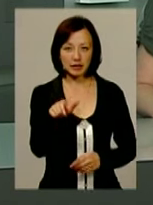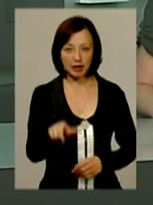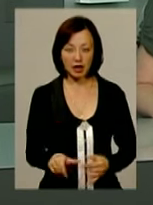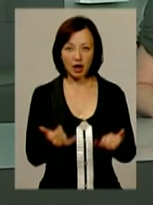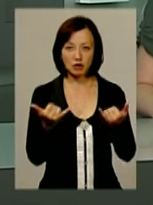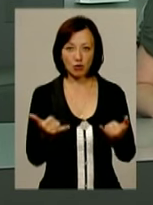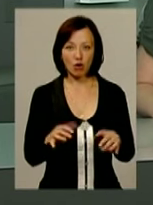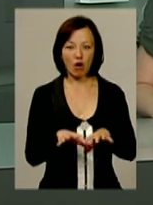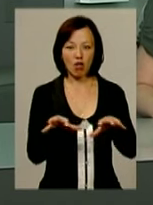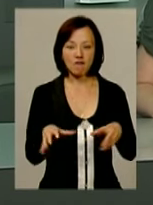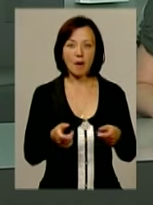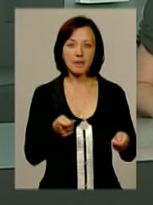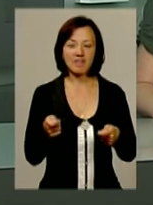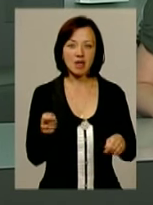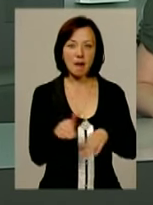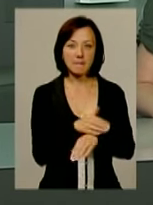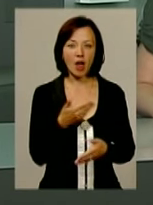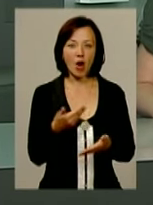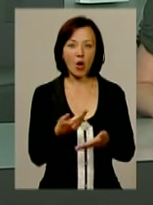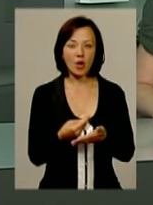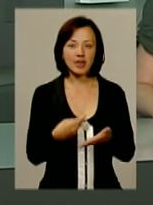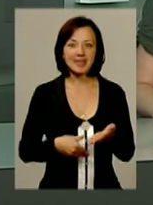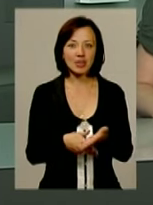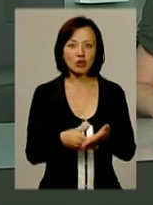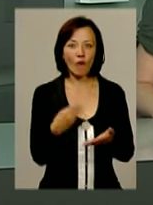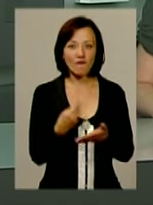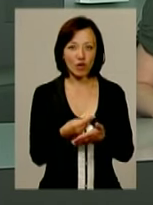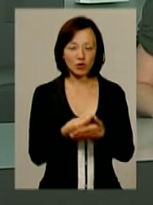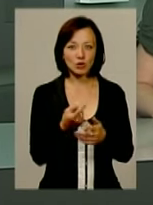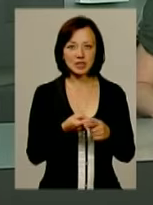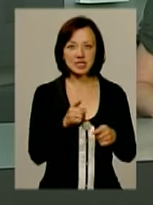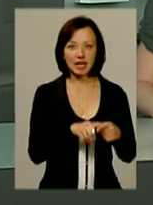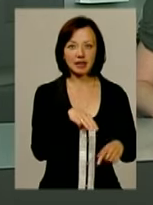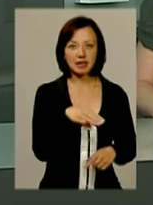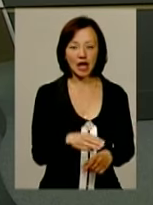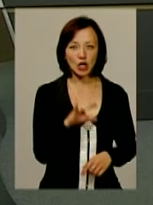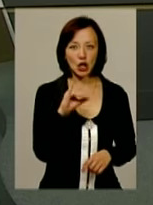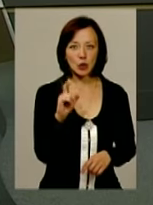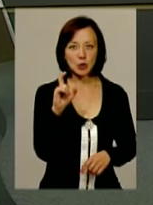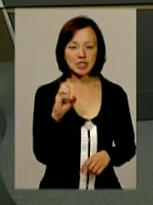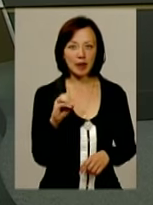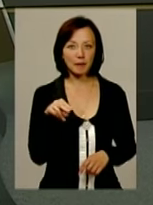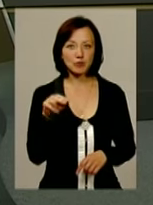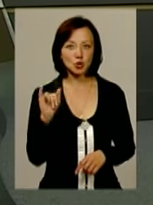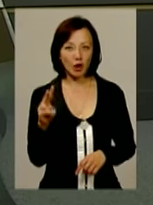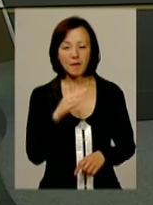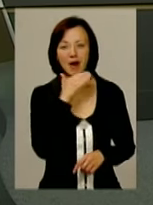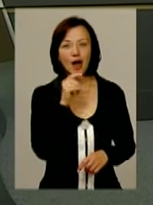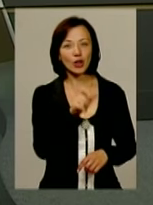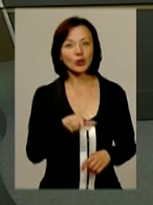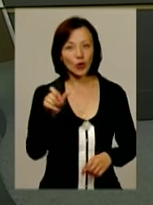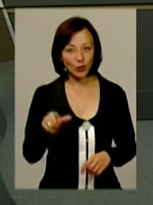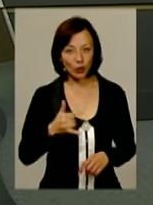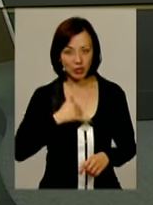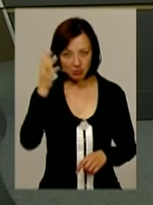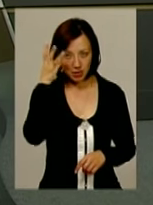голова правління благодійного фонду «Подих надії нації». Це Тетяна Юзипчук. Я думаю, що багато кар'ян вже її знають.